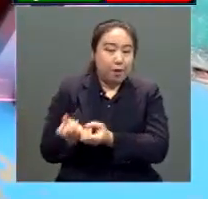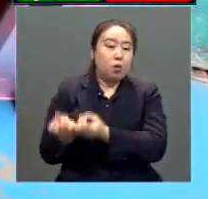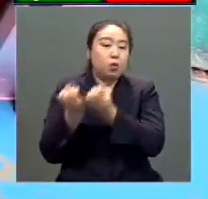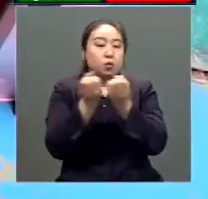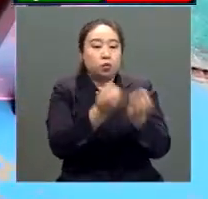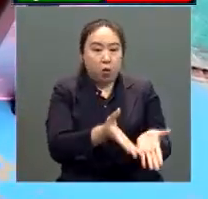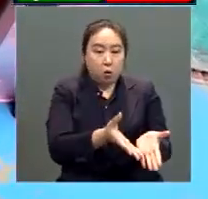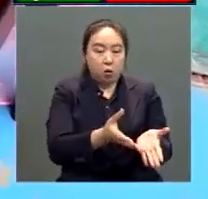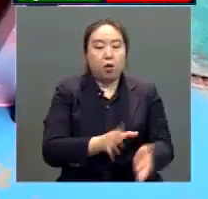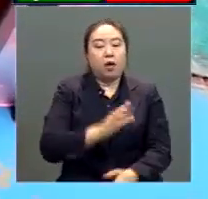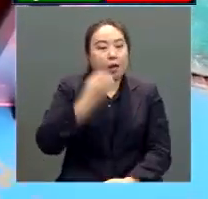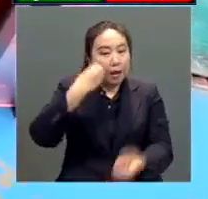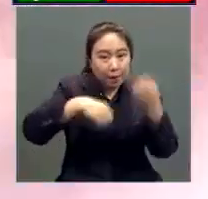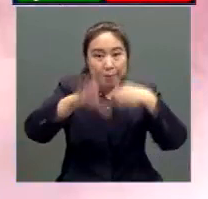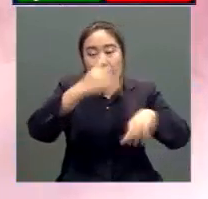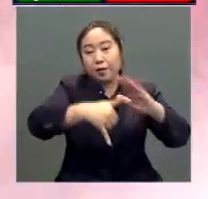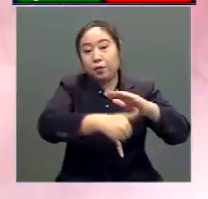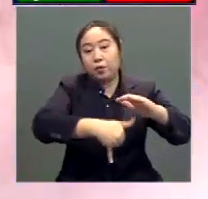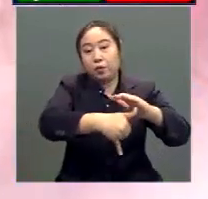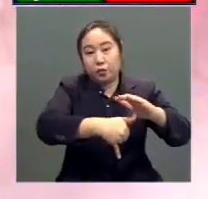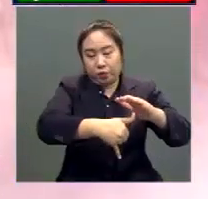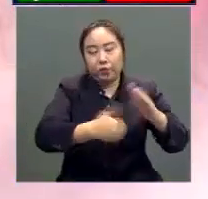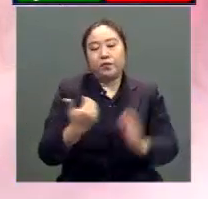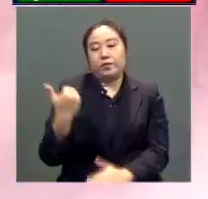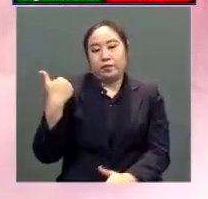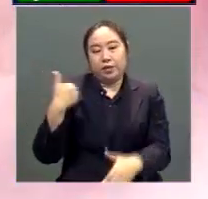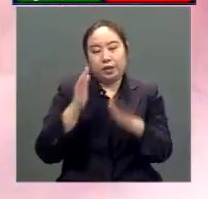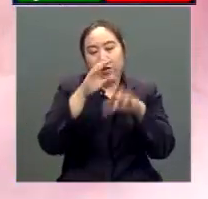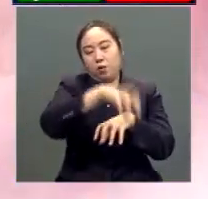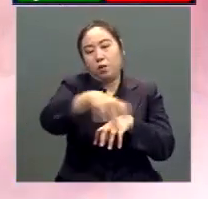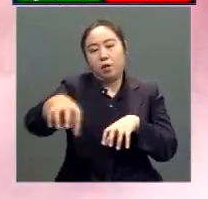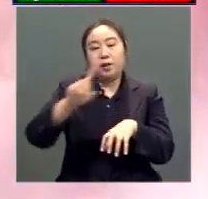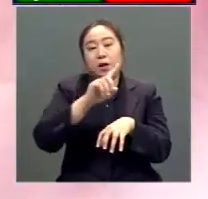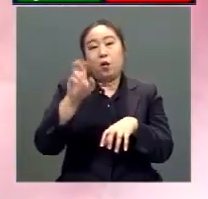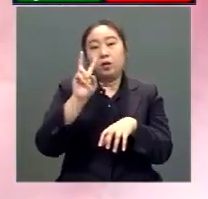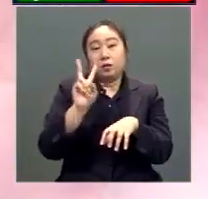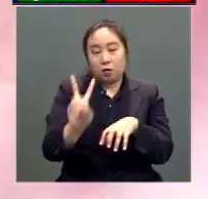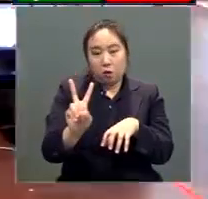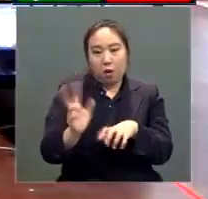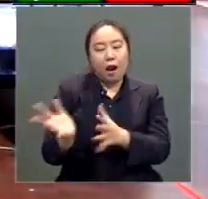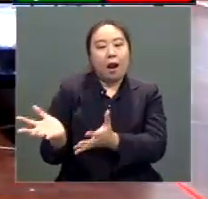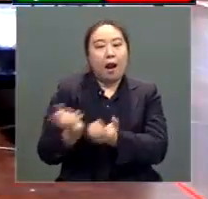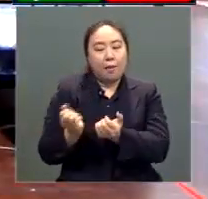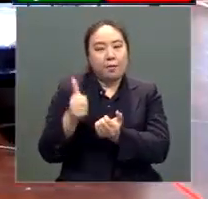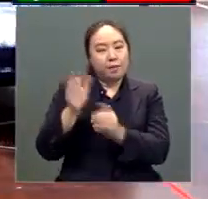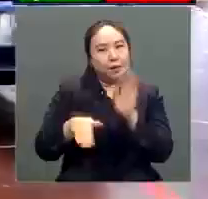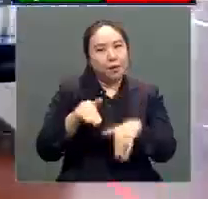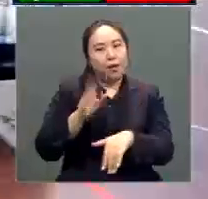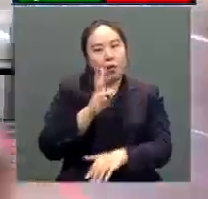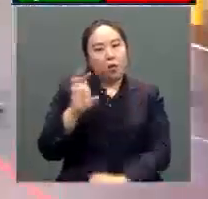รอบพระชนมพรรษาเพื่อรับและส่งต่อไปยังศูนย์Local Call NTของจังหวัดมีทั้งหมด 102 0รองรับได้ประมาณ 1,600